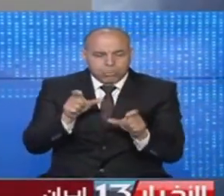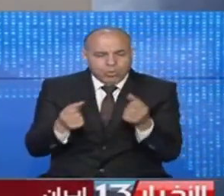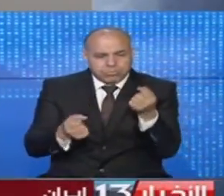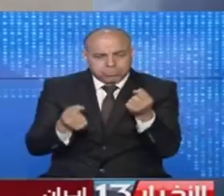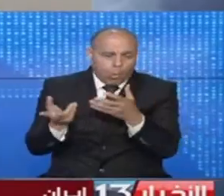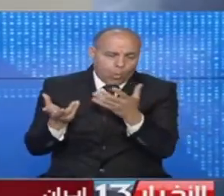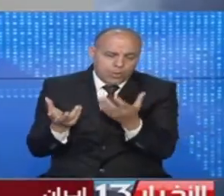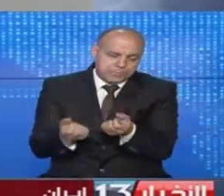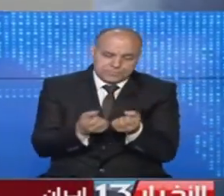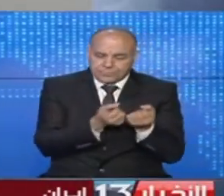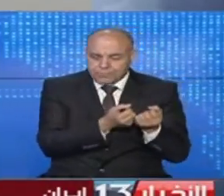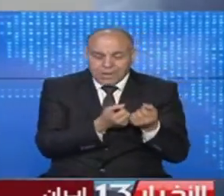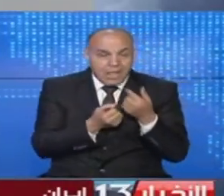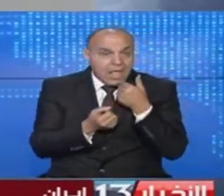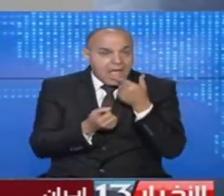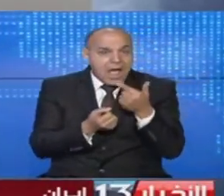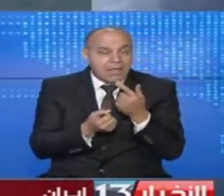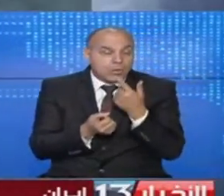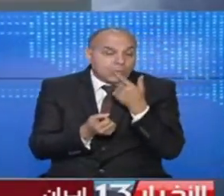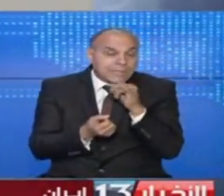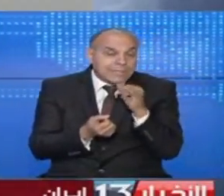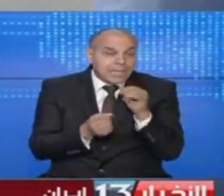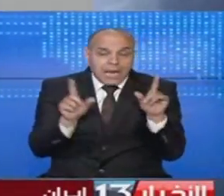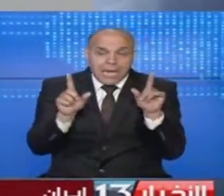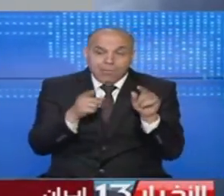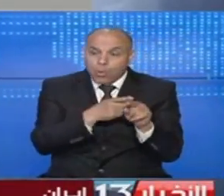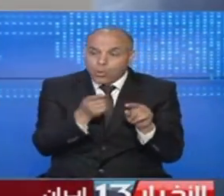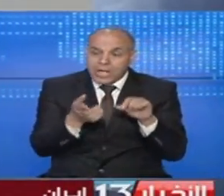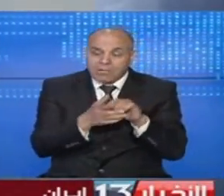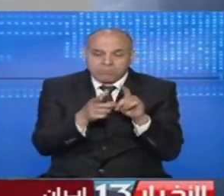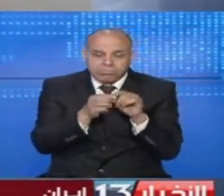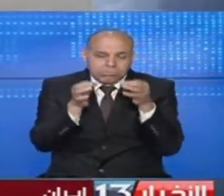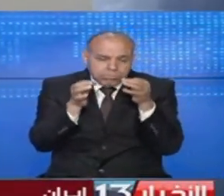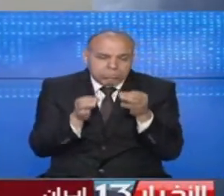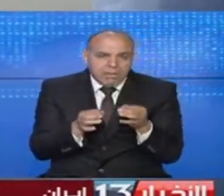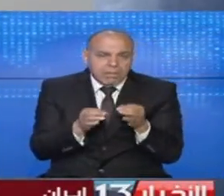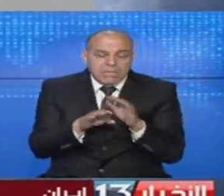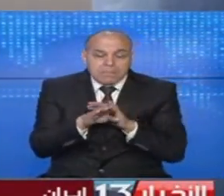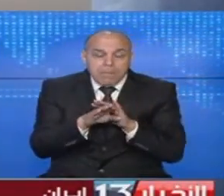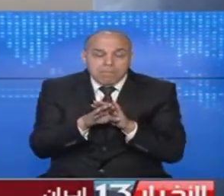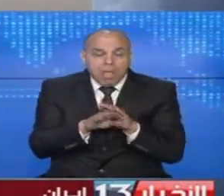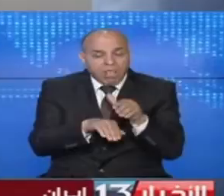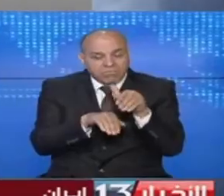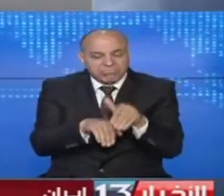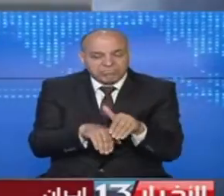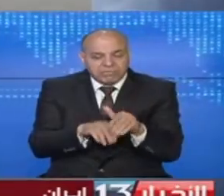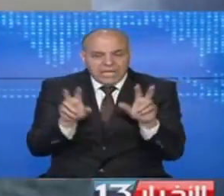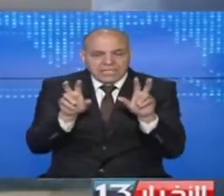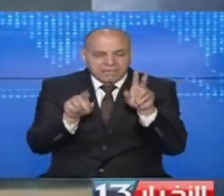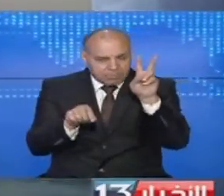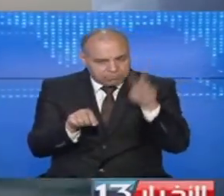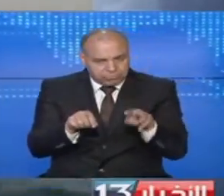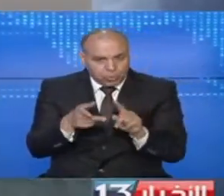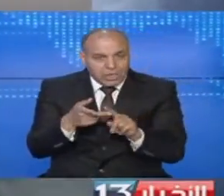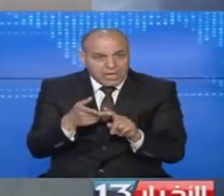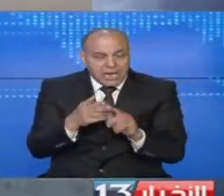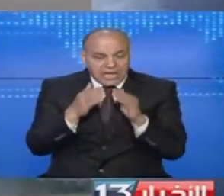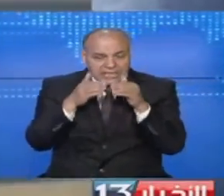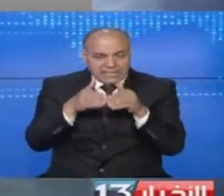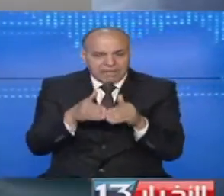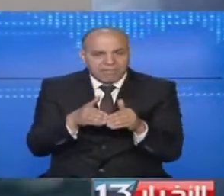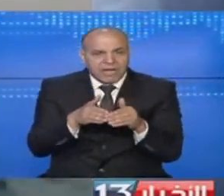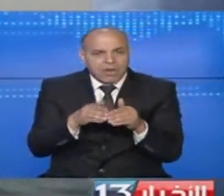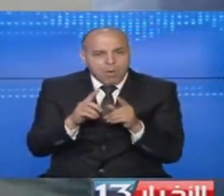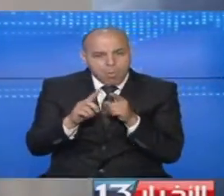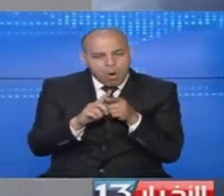أفراد طاقمها. وفيما لم تذكر وسائل الإعلام تفاصيل أخرى بشأن الواقعة، أوضح التلفزيون الرسمي أن السفينة كانت